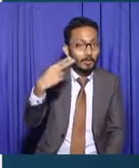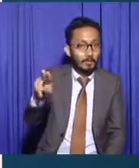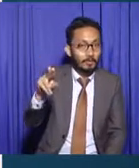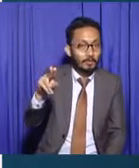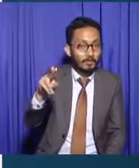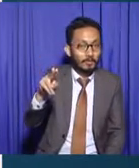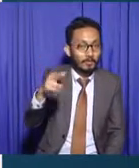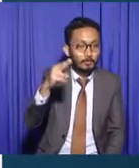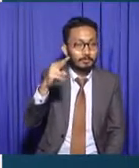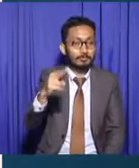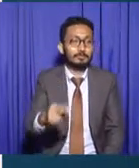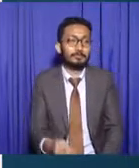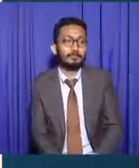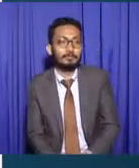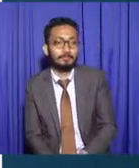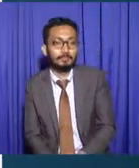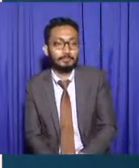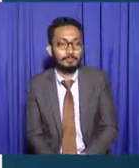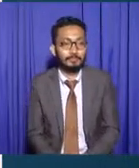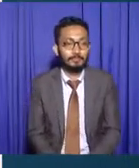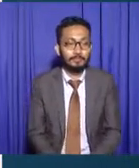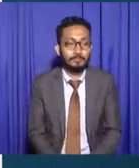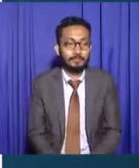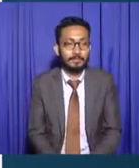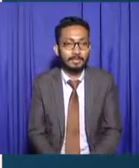biji bulat berwarna hijau